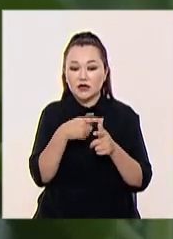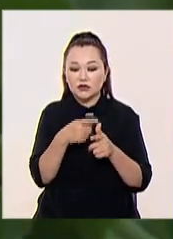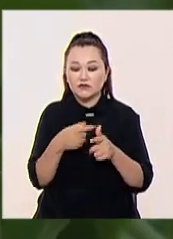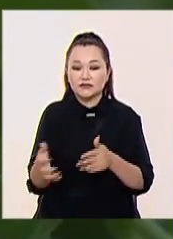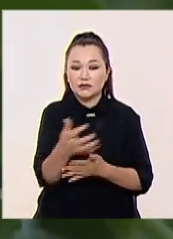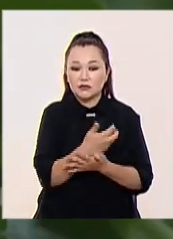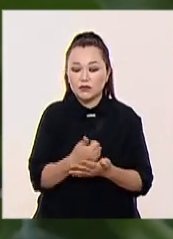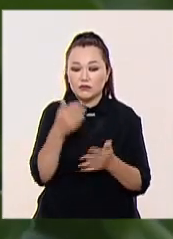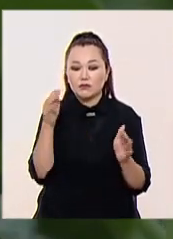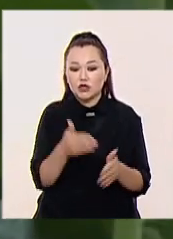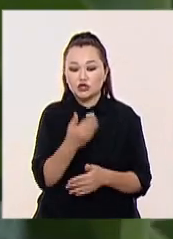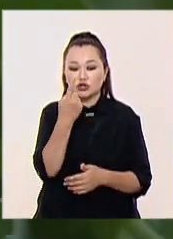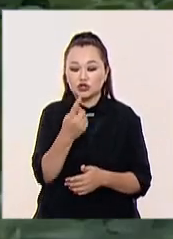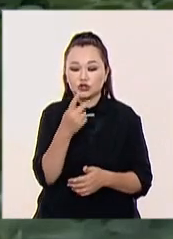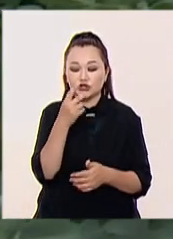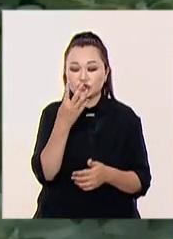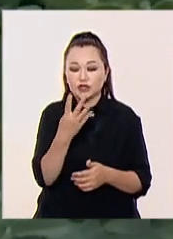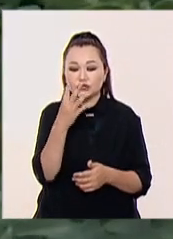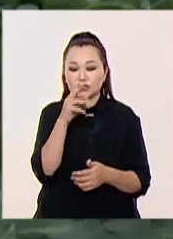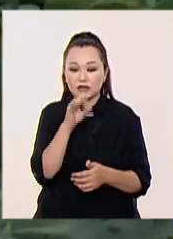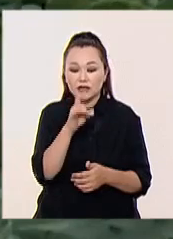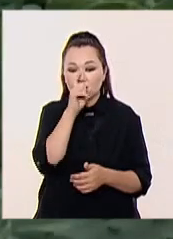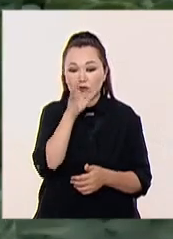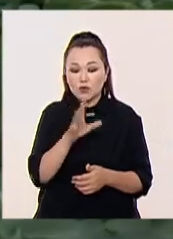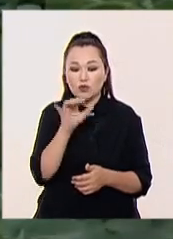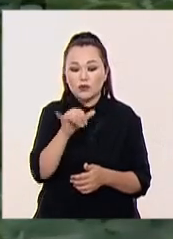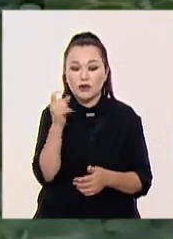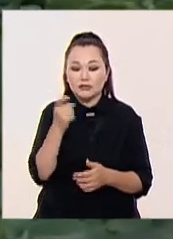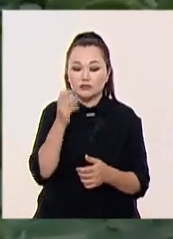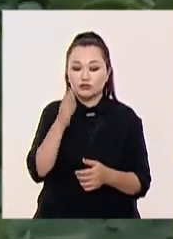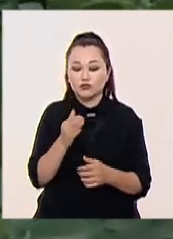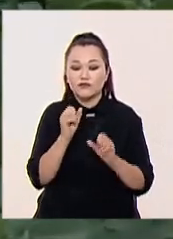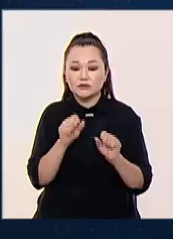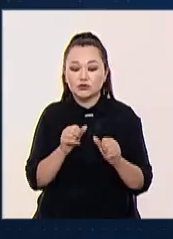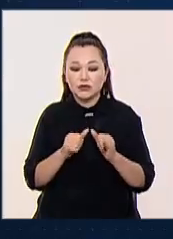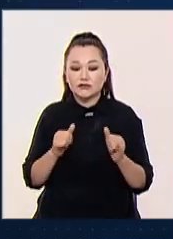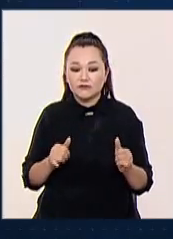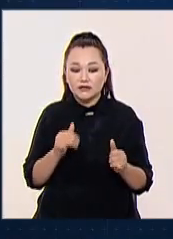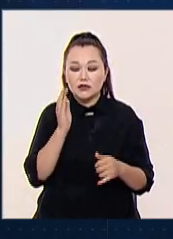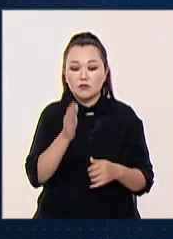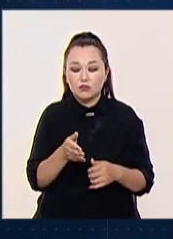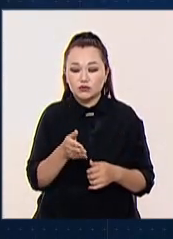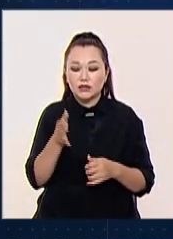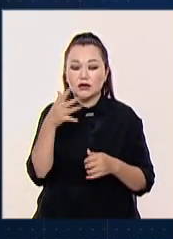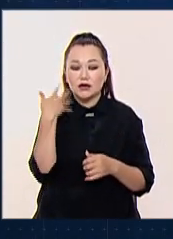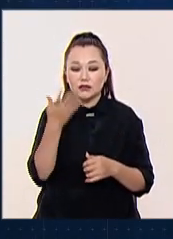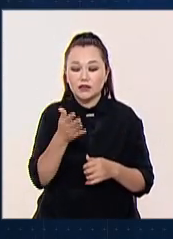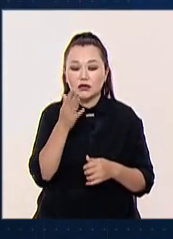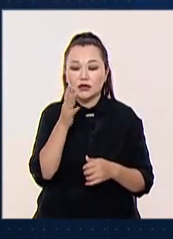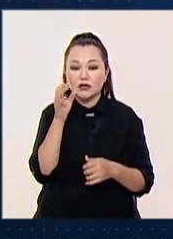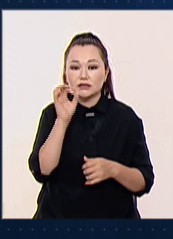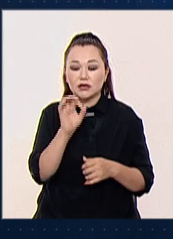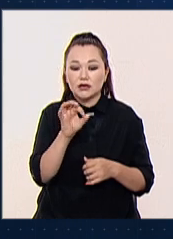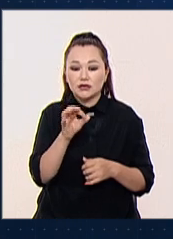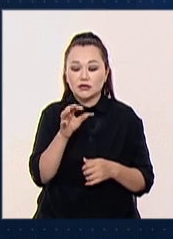Это меньше на 4 центнера, чем обычно, но неплохо, и у хозяйства будет возможность развиваться. То, что требуется от тебя, надо